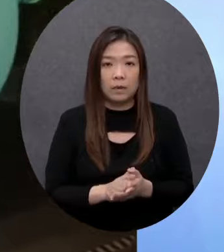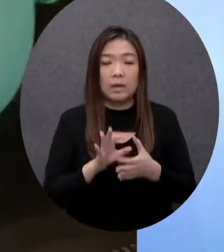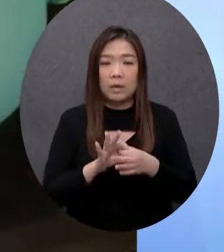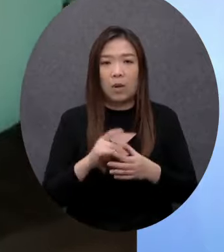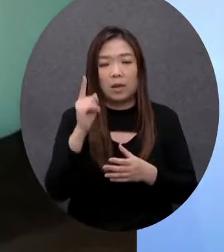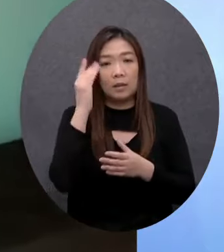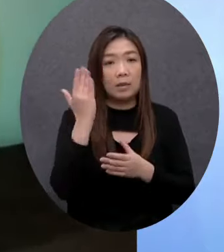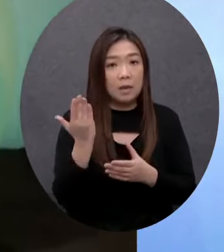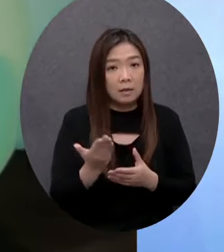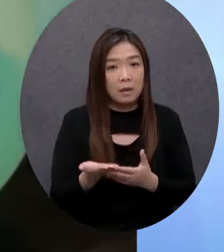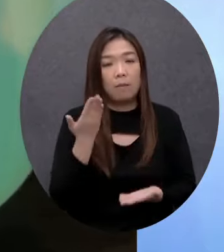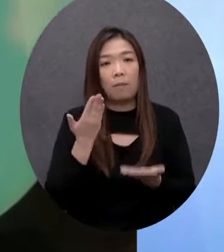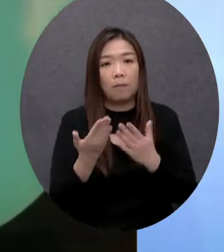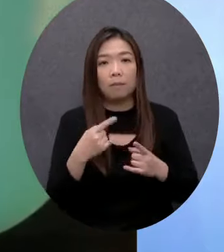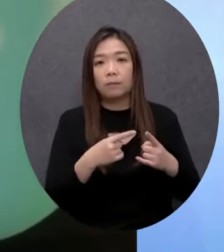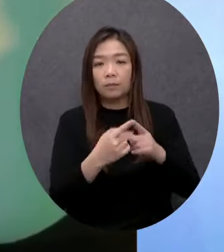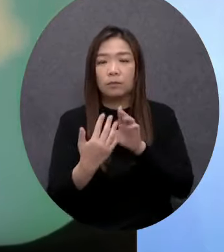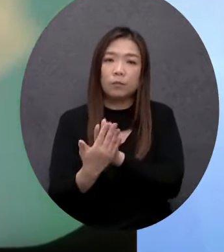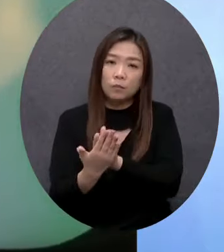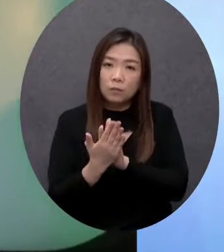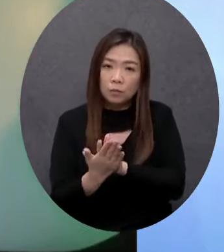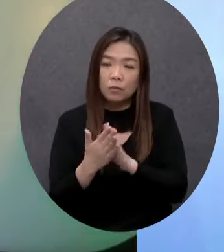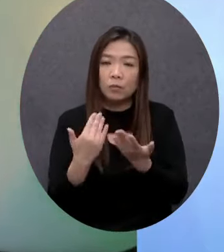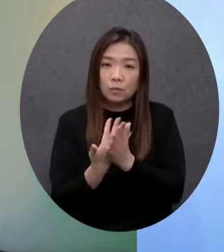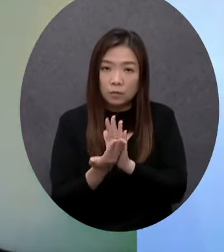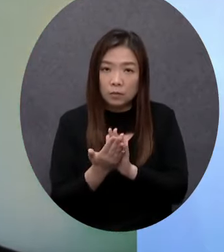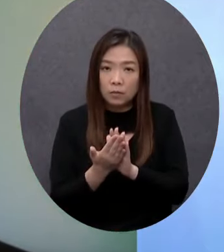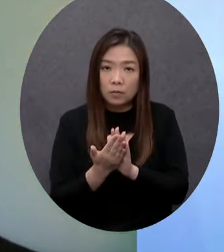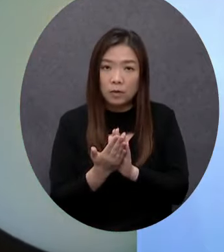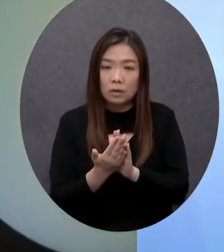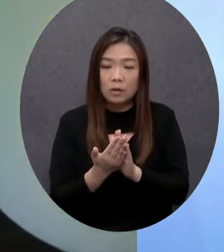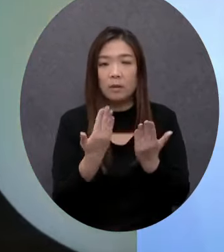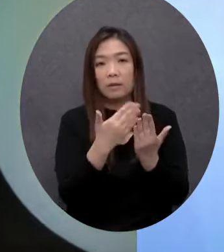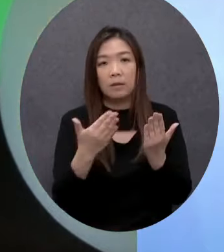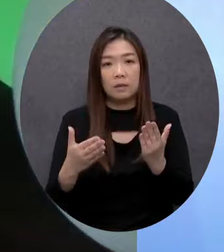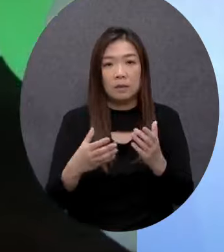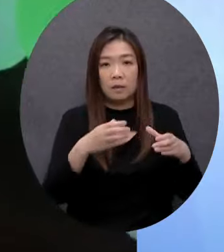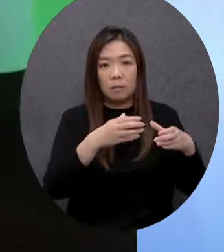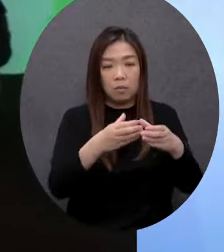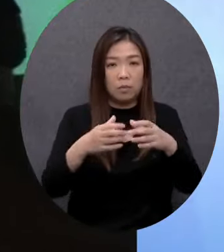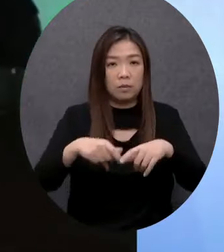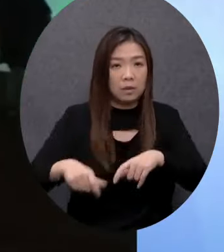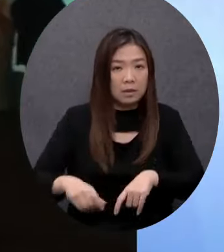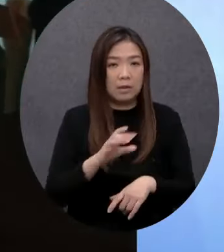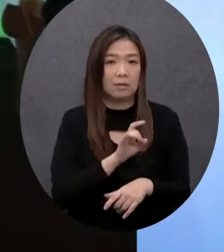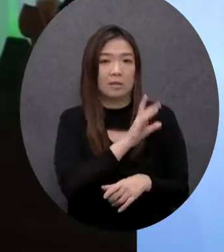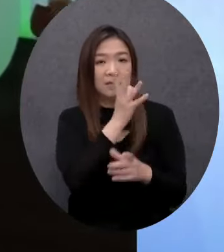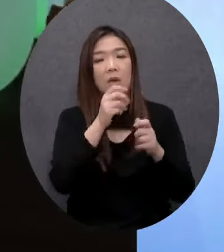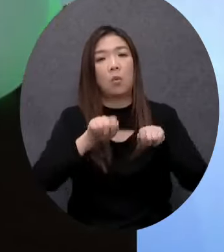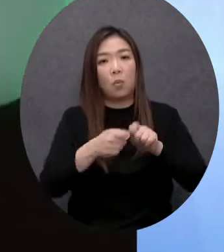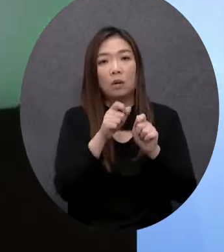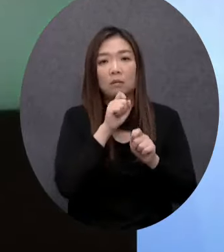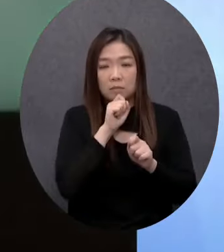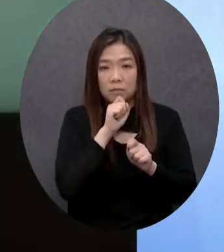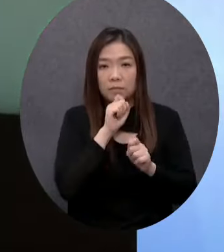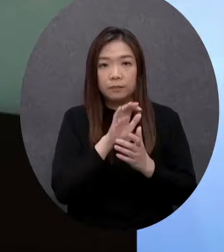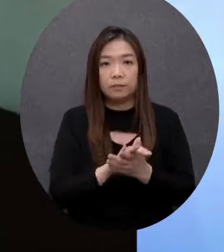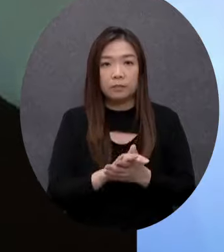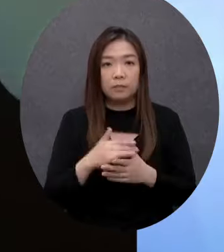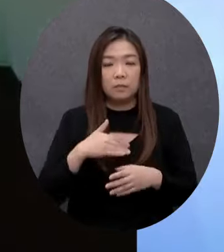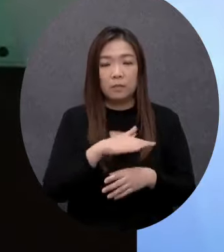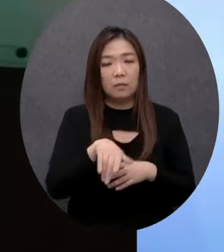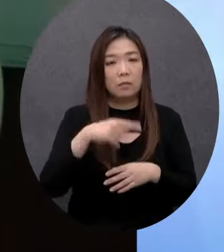或者係因為觀眾嘅互動，咁其實展品咧都會有 wear and tear 嘅嚇。咁所以我頭先都講緊就係、是、每天